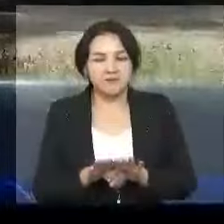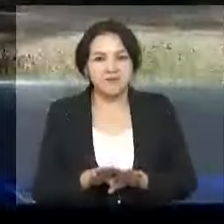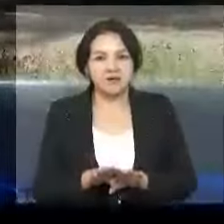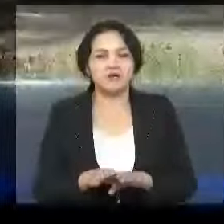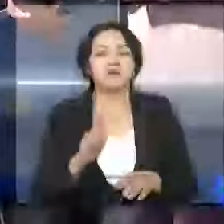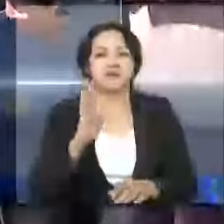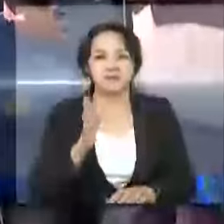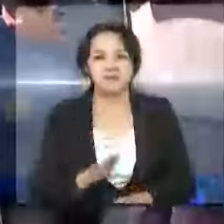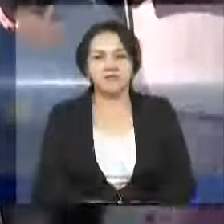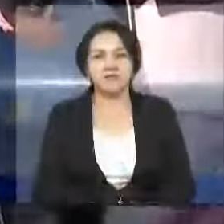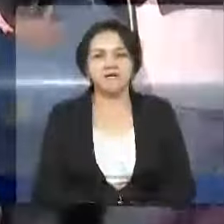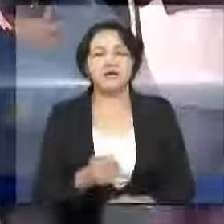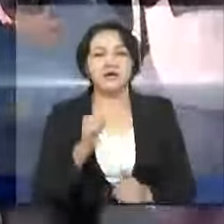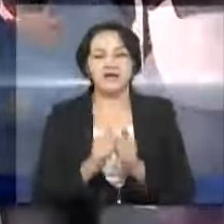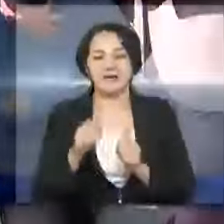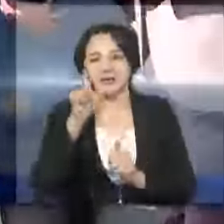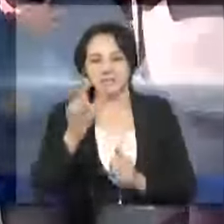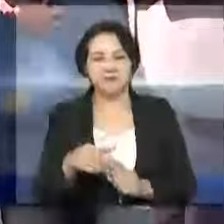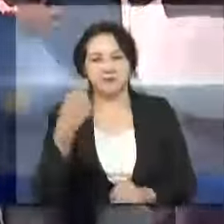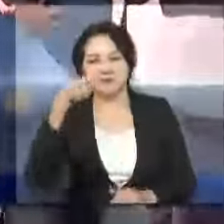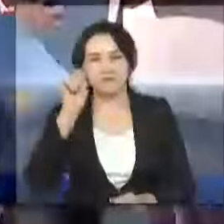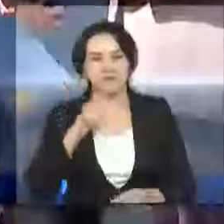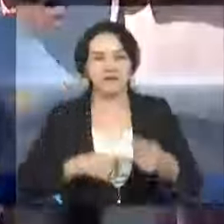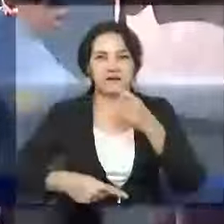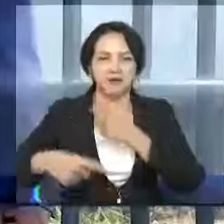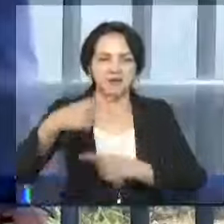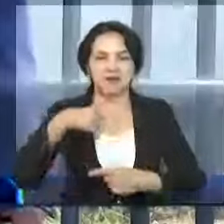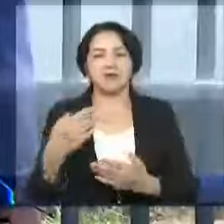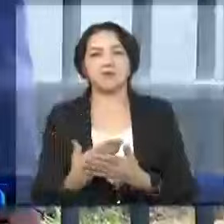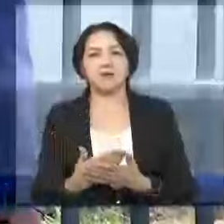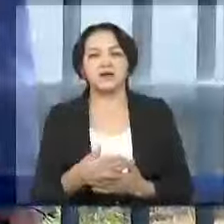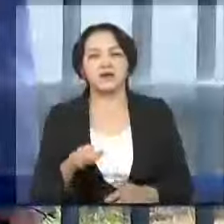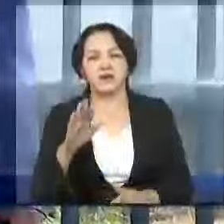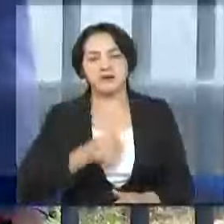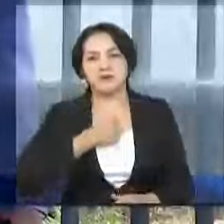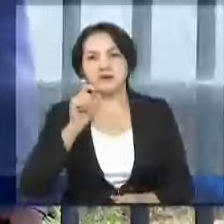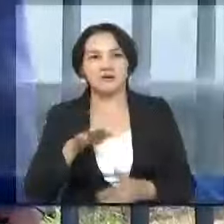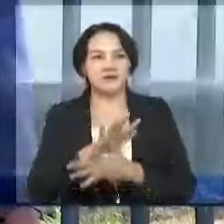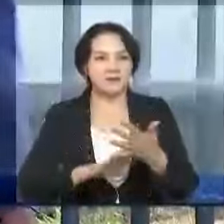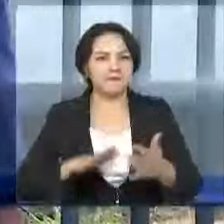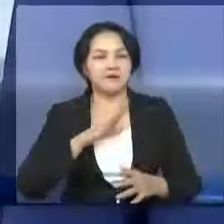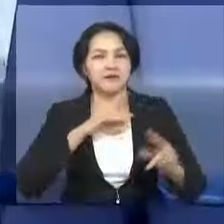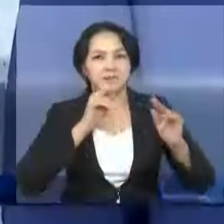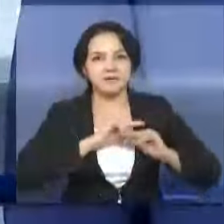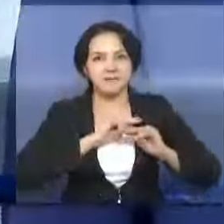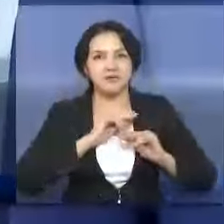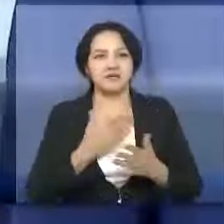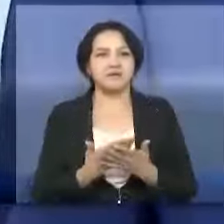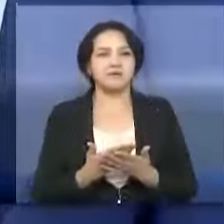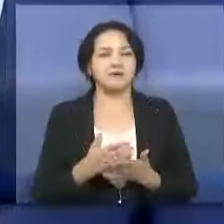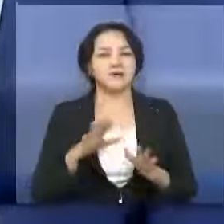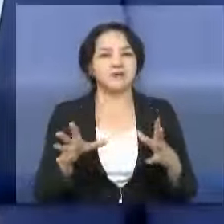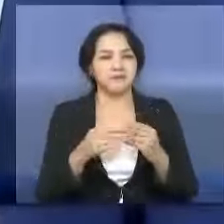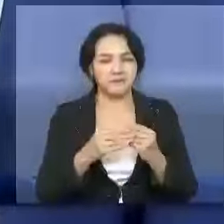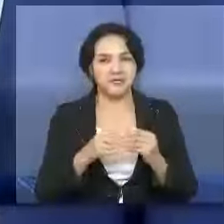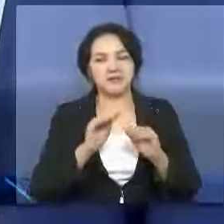принциппен келе жатырмыз. Арда азамат соғыс аяқталып, жеңіс туы желбіреген соңда жауынгерлік қызметін жалғастыра берді. Еліміздің батысындағы жағдай